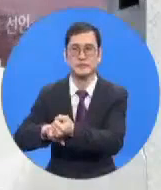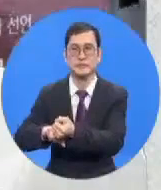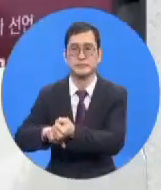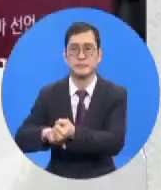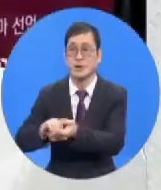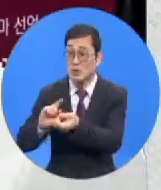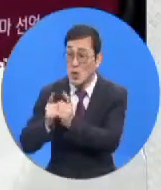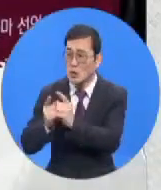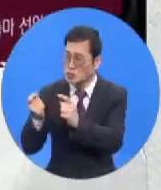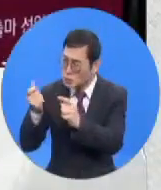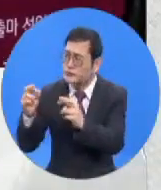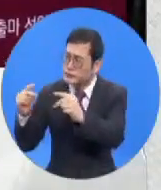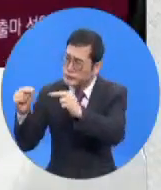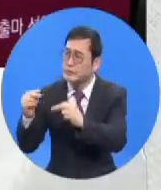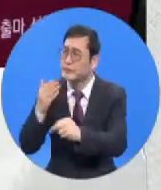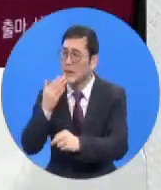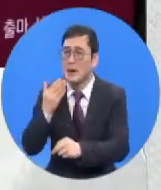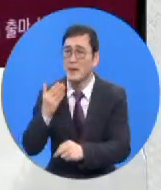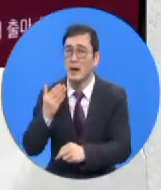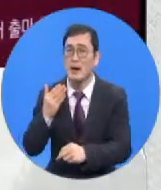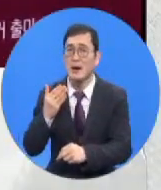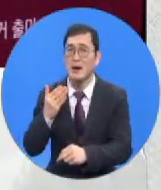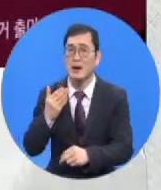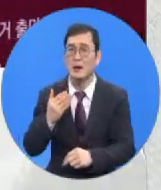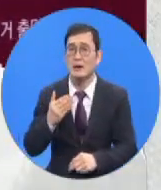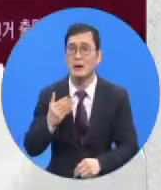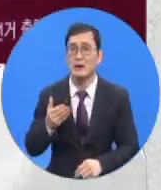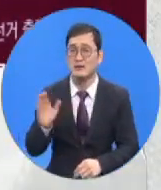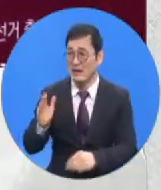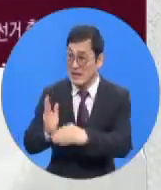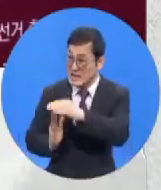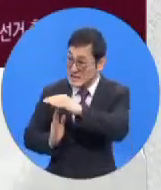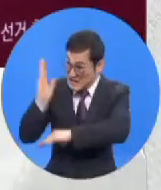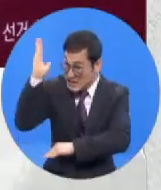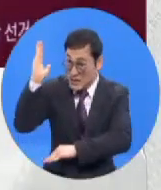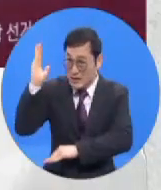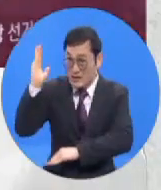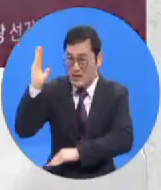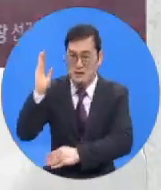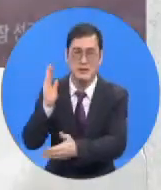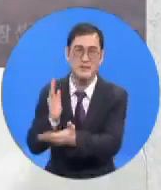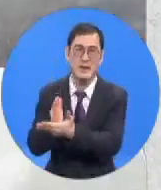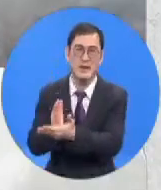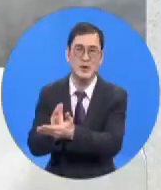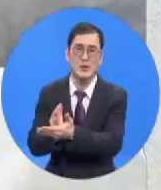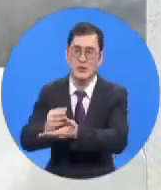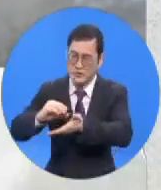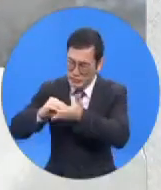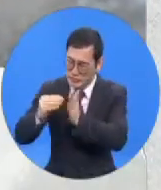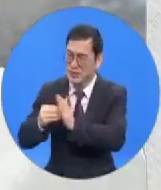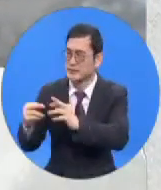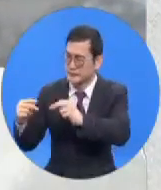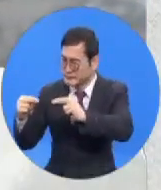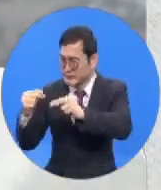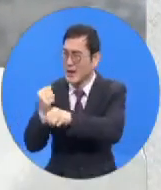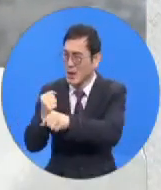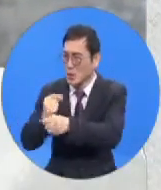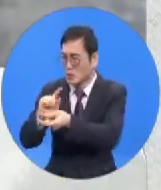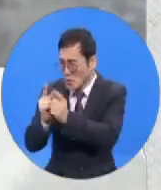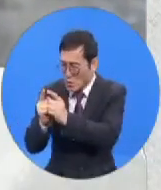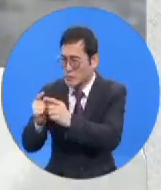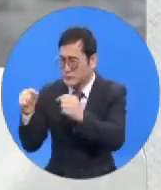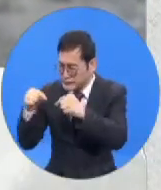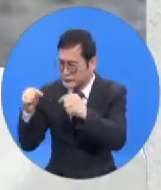건 이해하지만 지나서 넘어서는 안 되는 선을 자꾸 넘는 일들은 없었으면 하는 그런 바람을 갖고